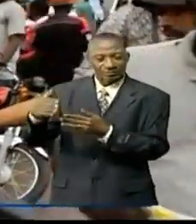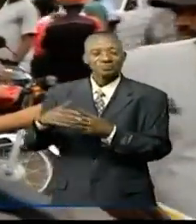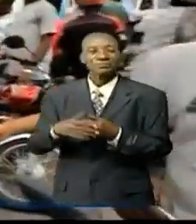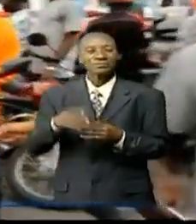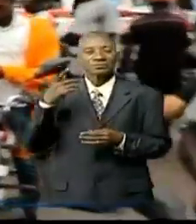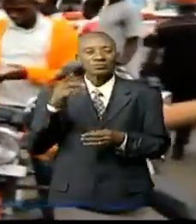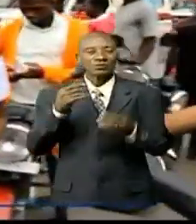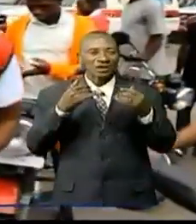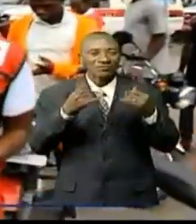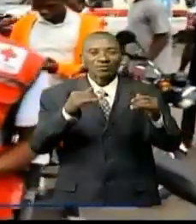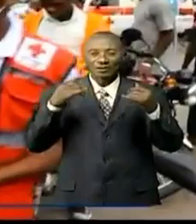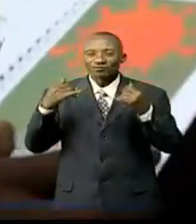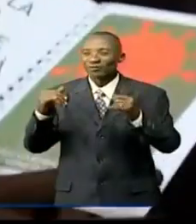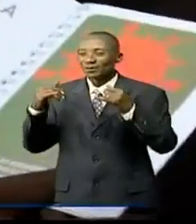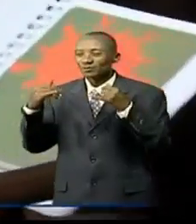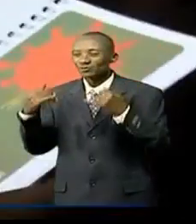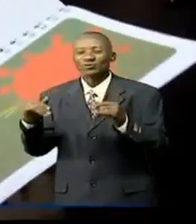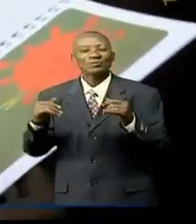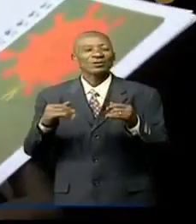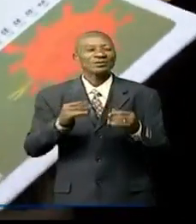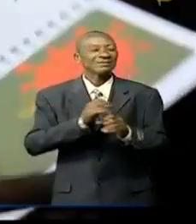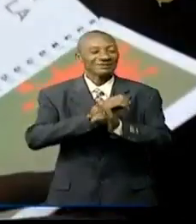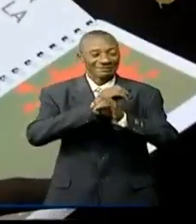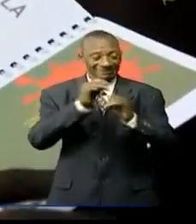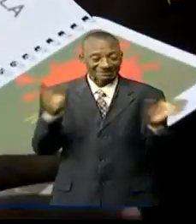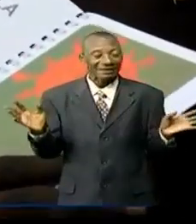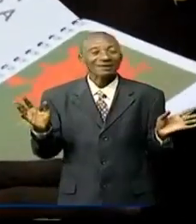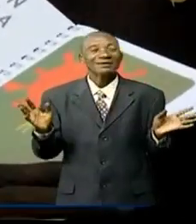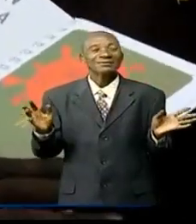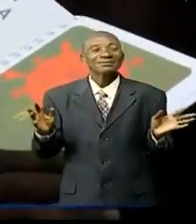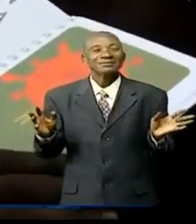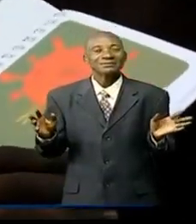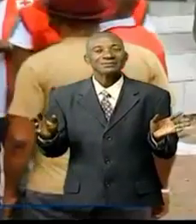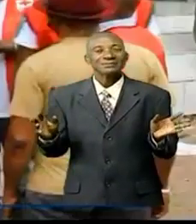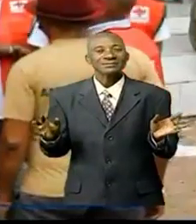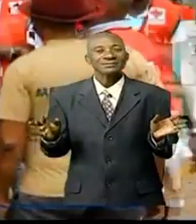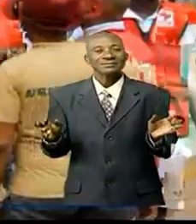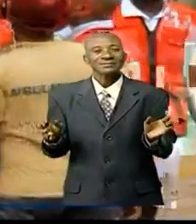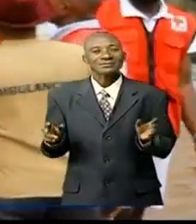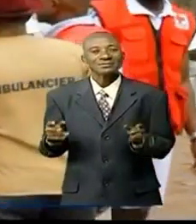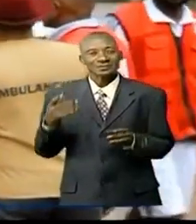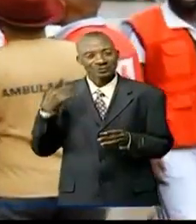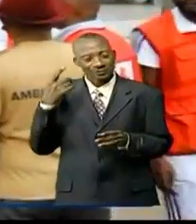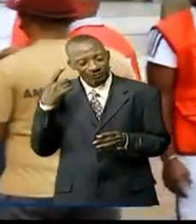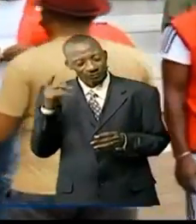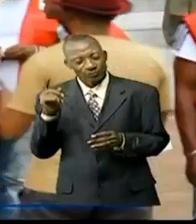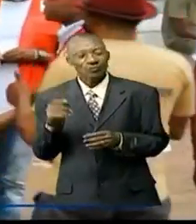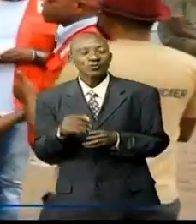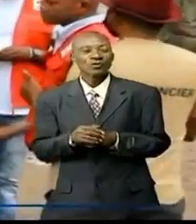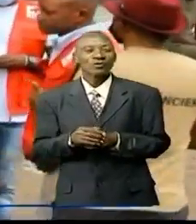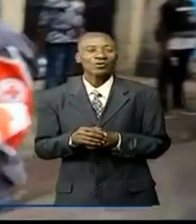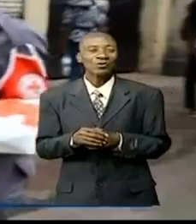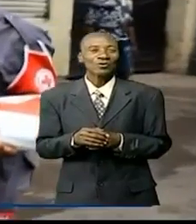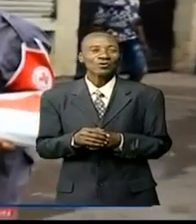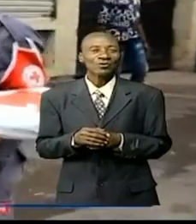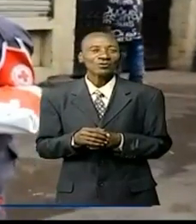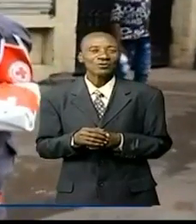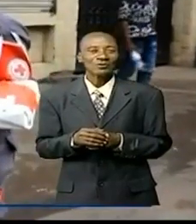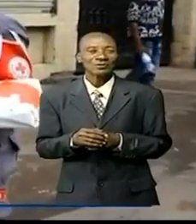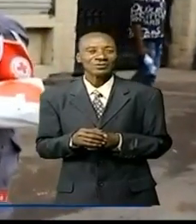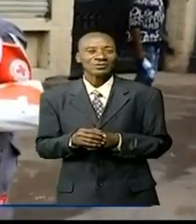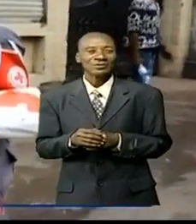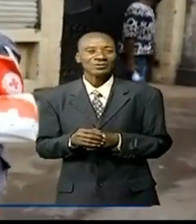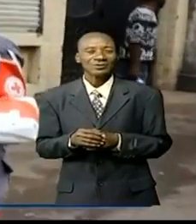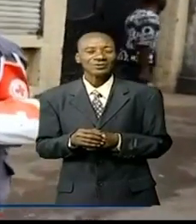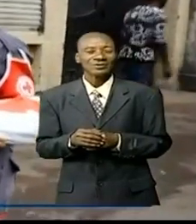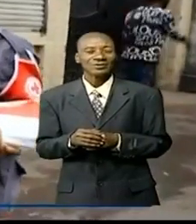informations sur le bien fondé du vaccin et si elles exploitent, elle pourra facilement adhérer à la vaccination de la COVID-19. La Croix-Rouge de la République